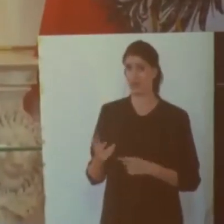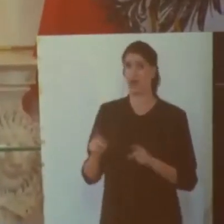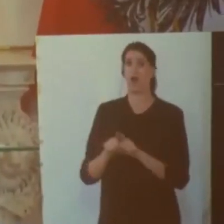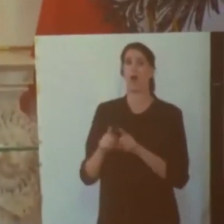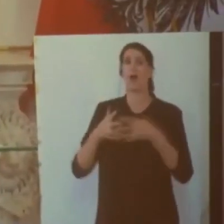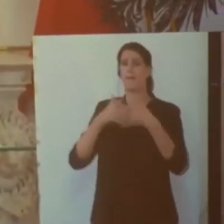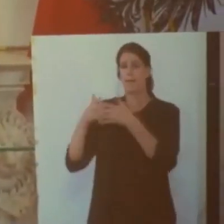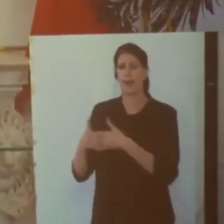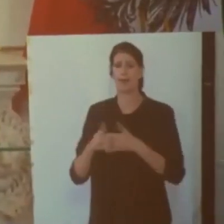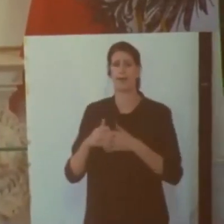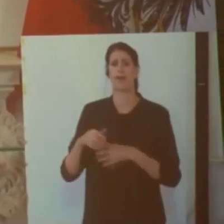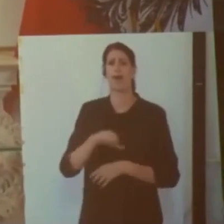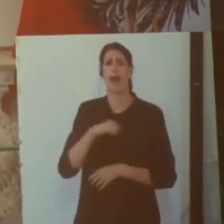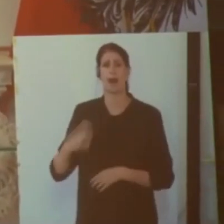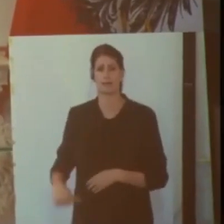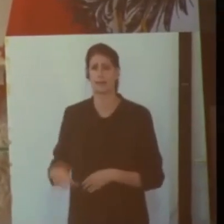und Asien